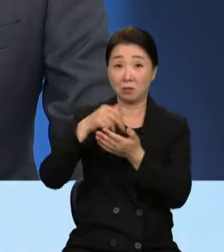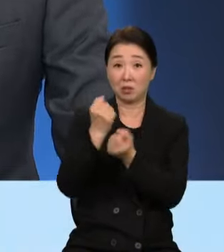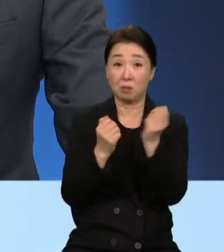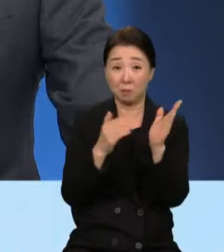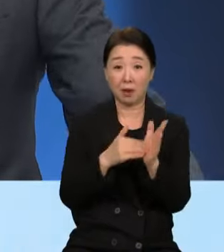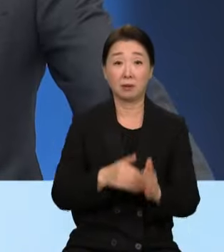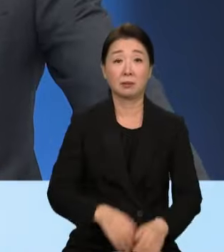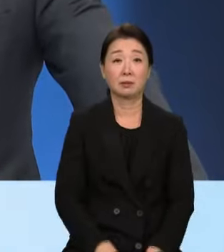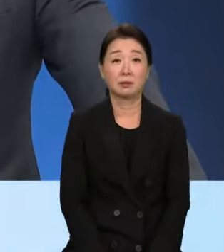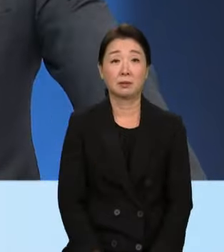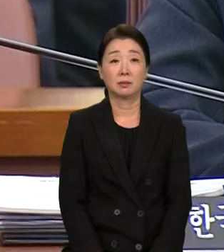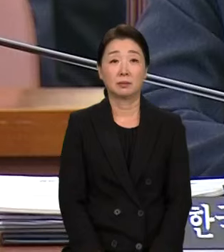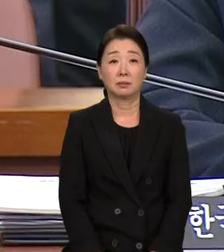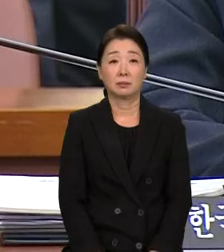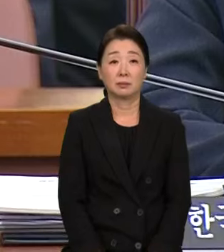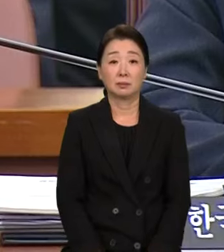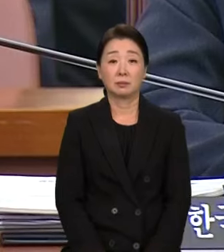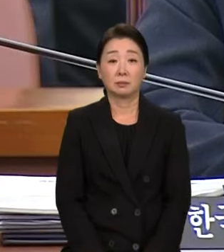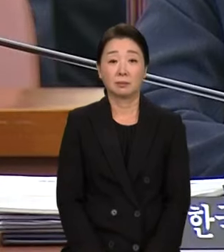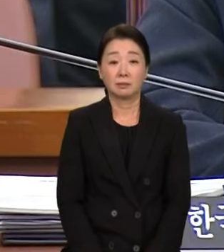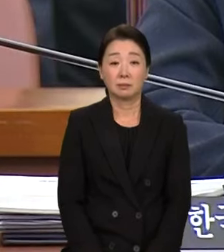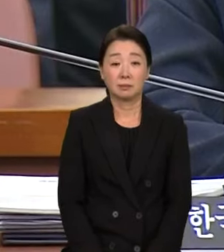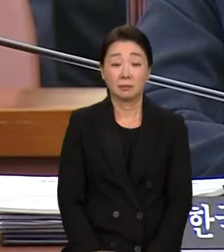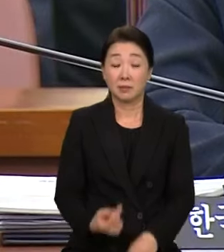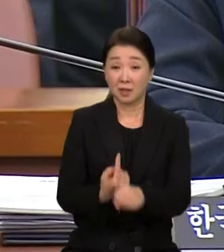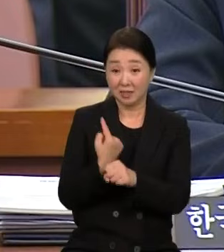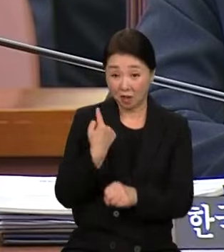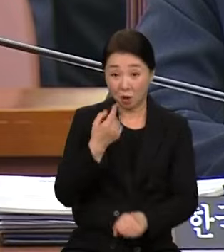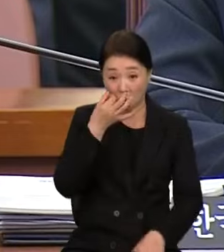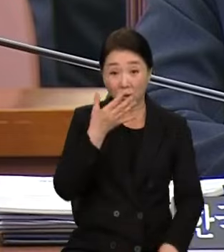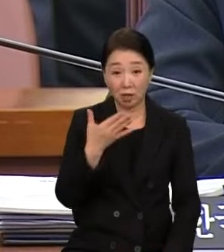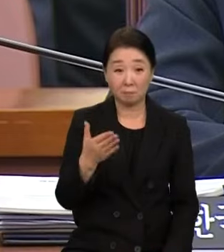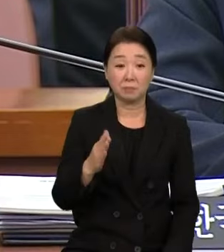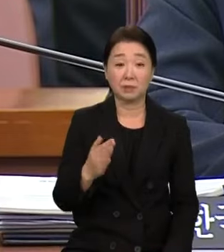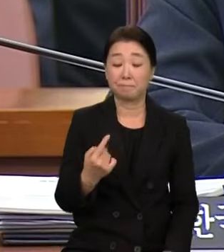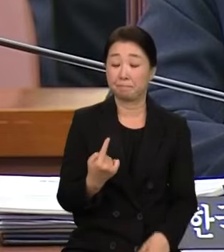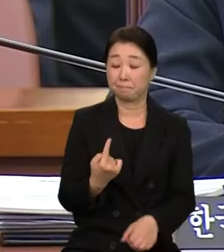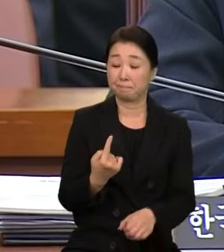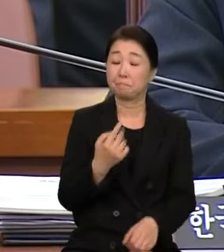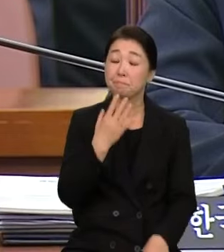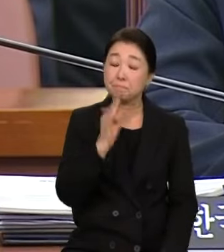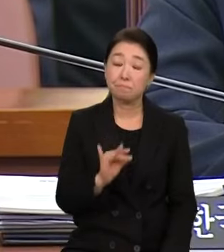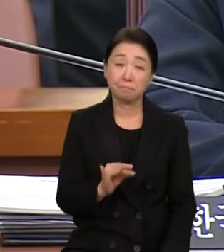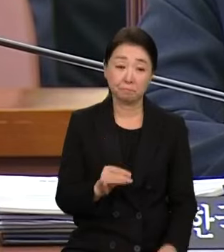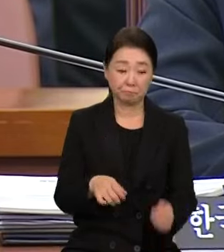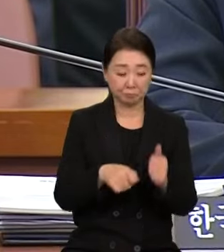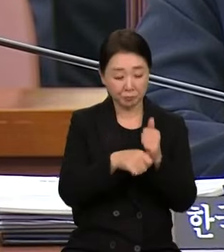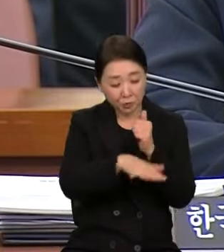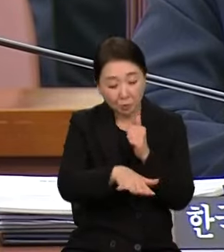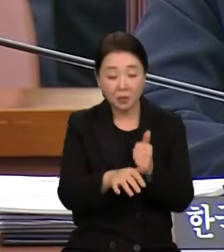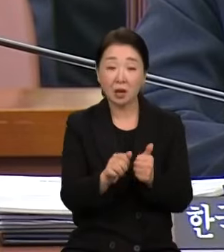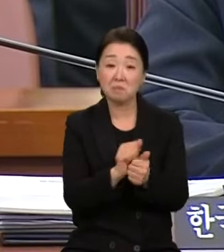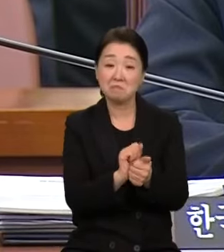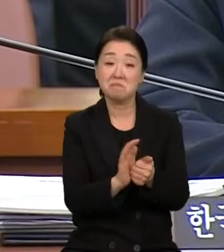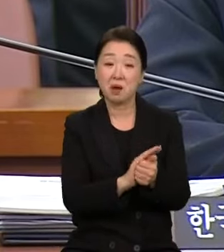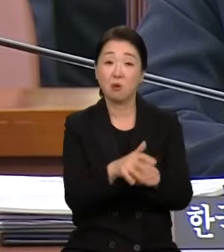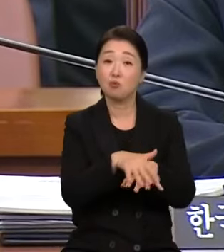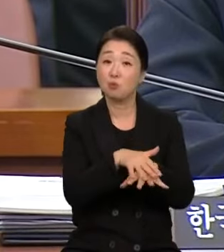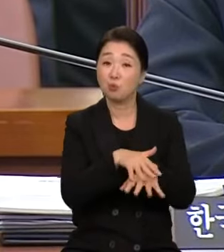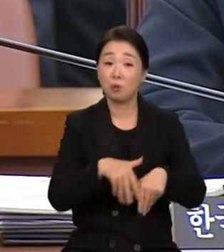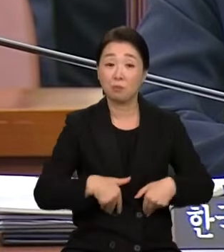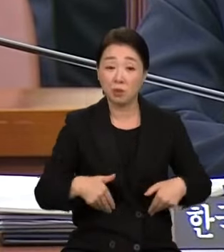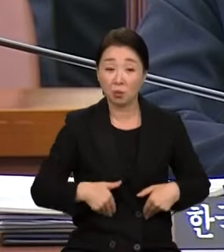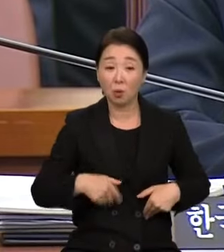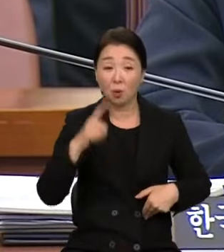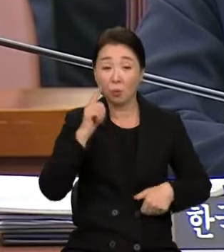한번 보시죠 당연히 점장들이 배려를 하면서 이런 구조 조정이 좀 필요하다 그래서 제일